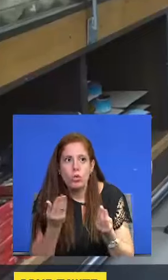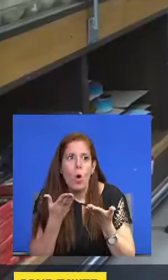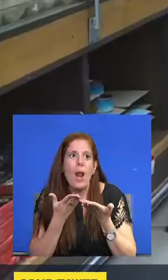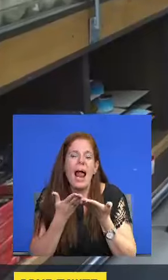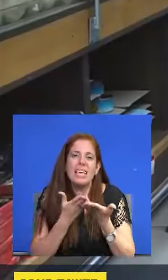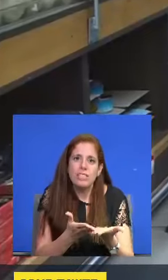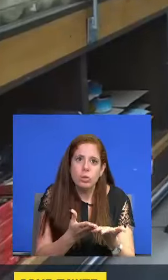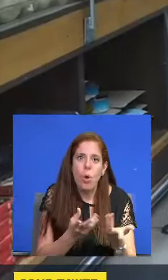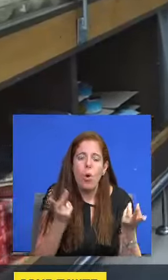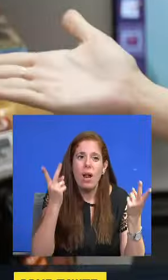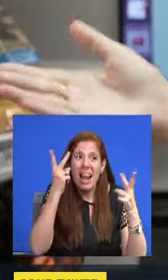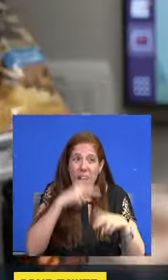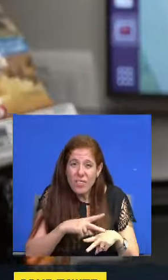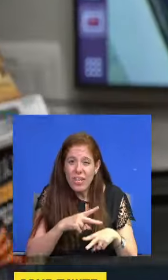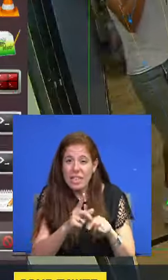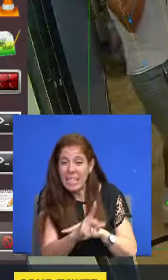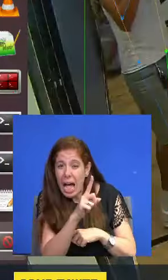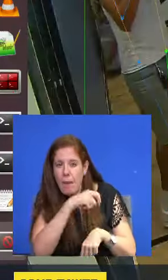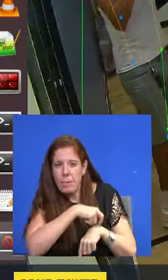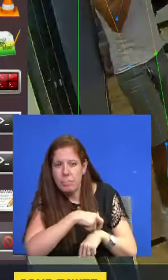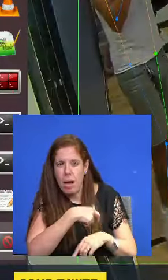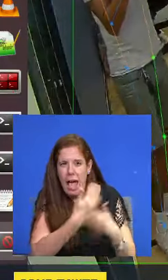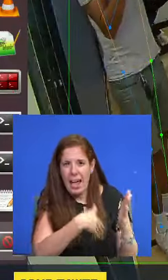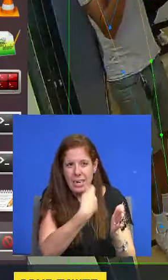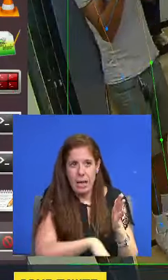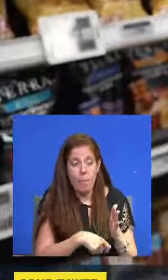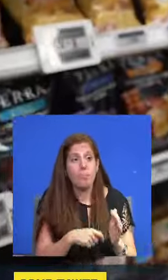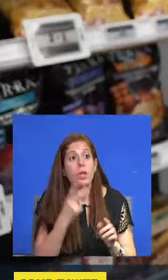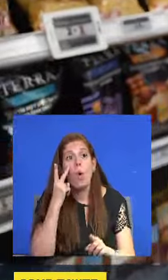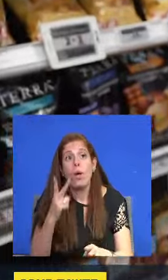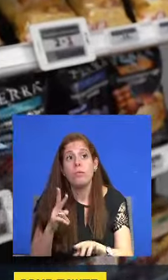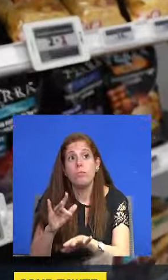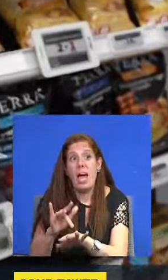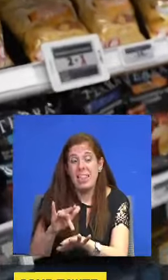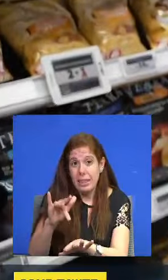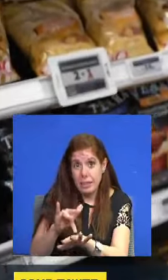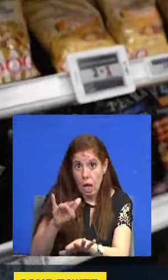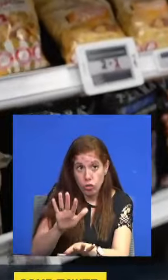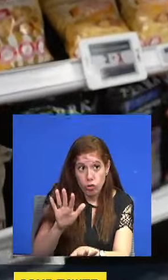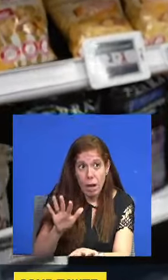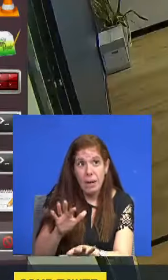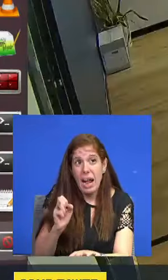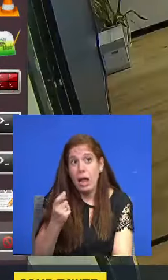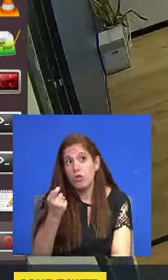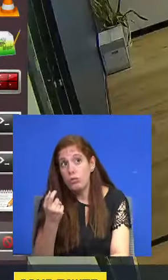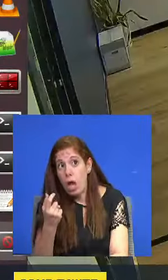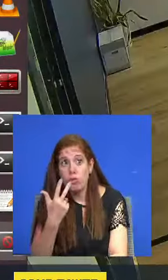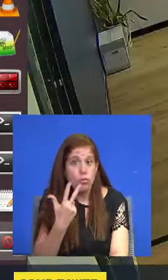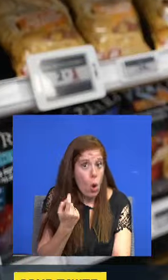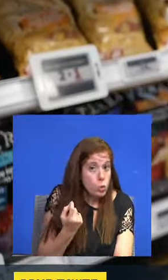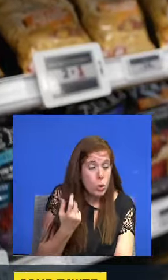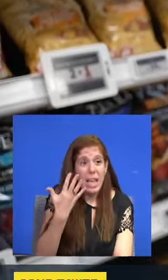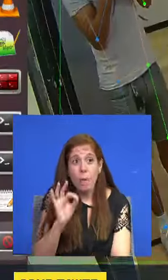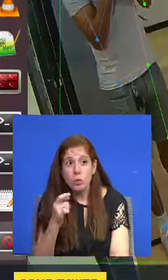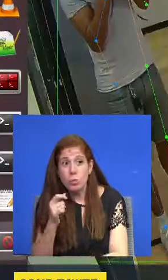הקנייה. אתה יכול לנסות. אנחנו ראינו שהיה טאץ'. האם לקח לך שנייה, שלוש שניות, 50 שניות עד